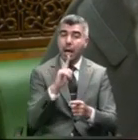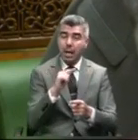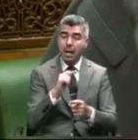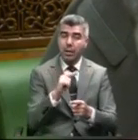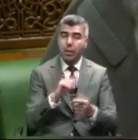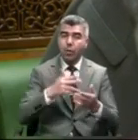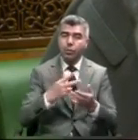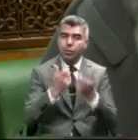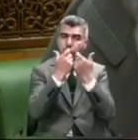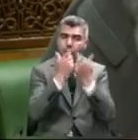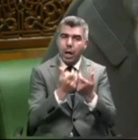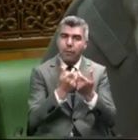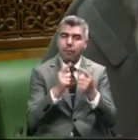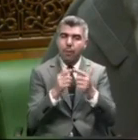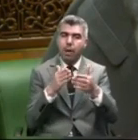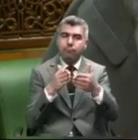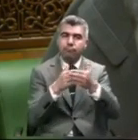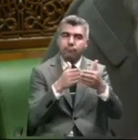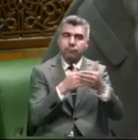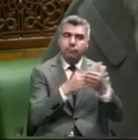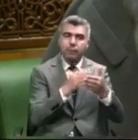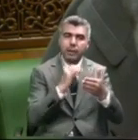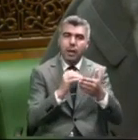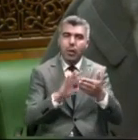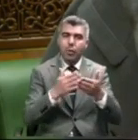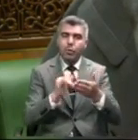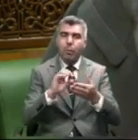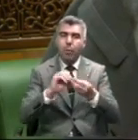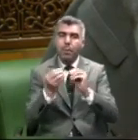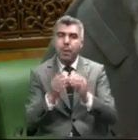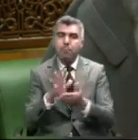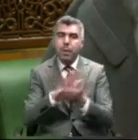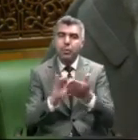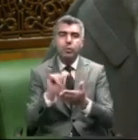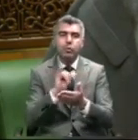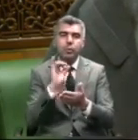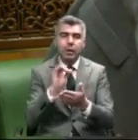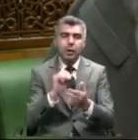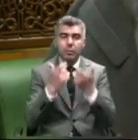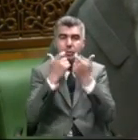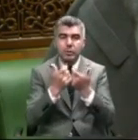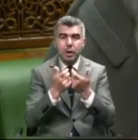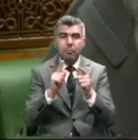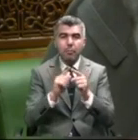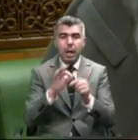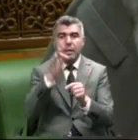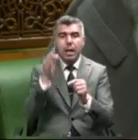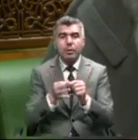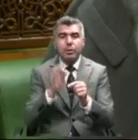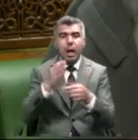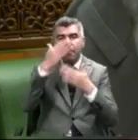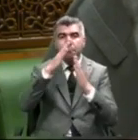وقف على كل ما يعيق تطوير منظومه المعادن الاستراتيجيه اكثرها عدم توفر المغرب على انتاج او التسمين